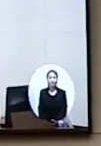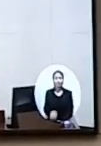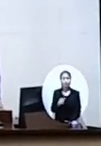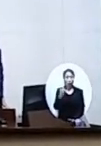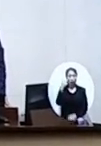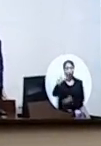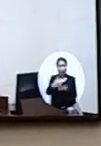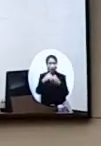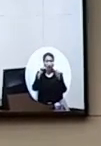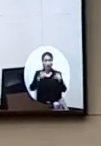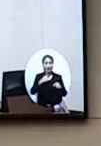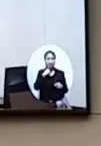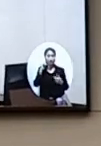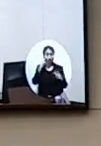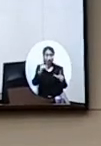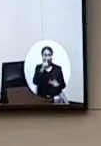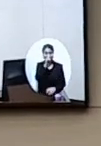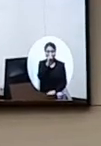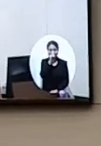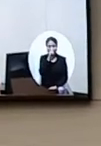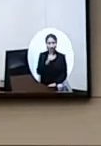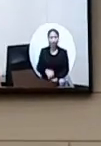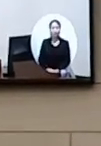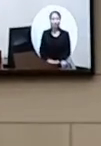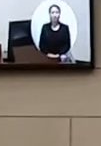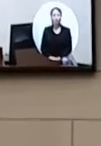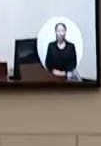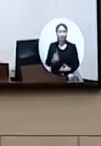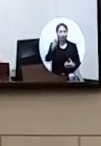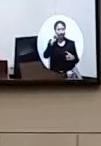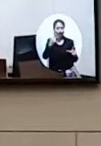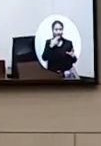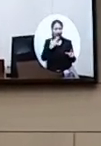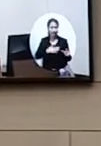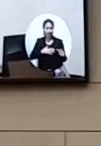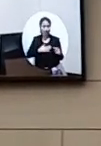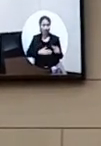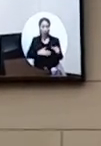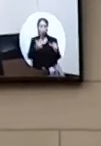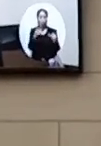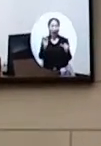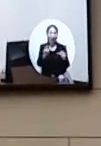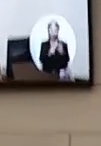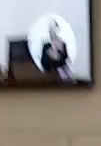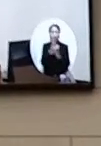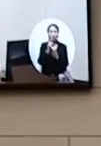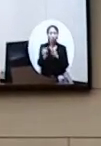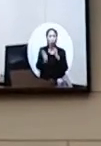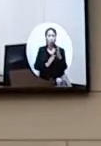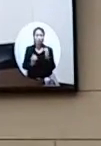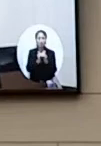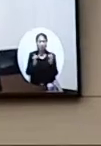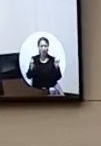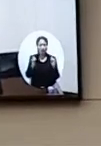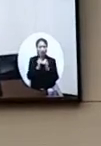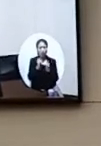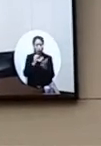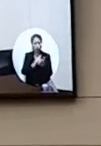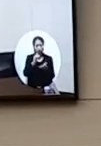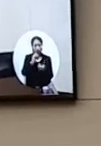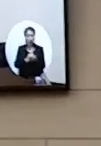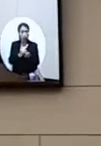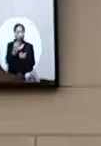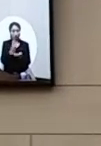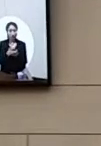본안건을 원안대로 가결포자는 내용이 없으십니까? 이유 없으므로 의사결정 제와 안동시 지방공무원 정원조례 일부